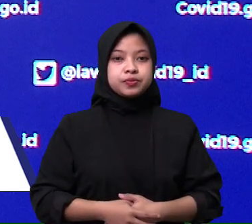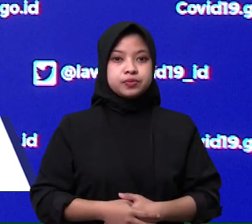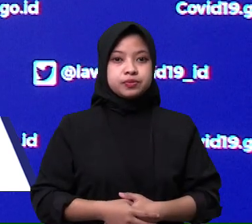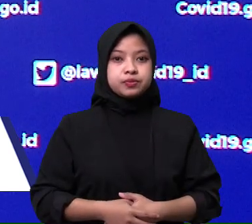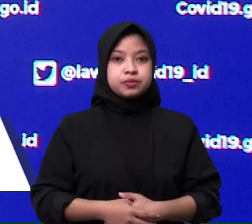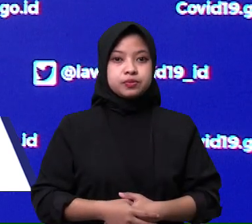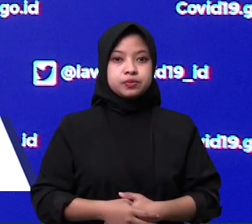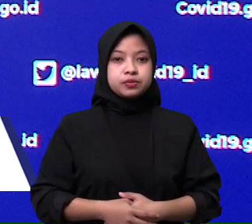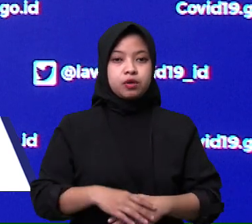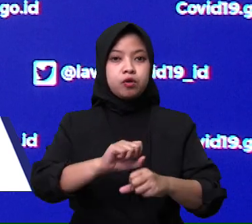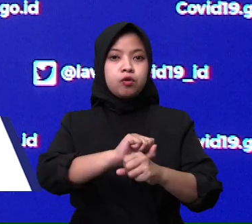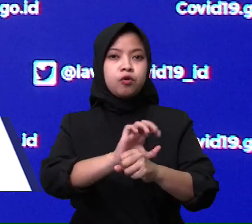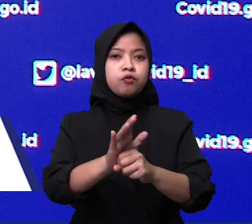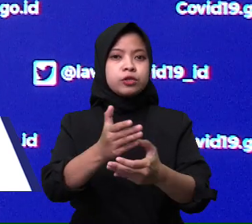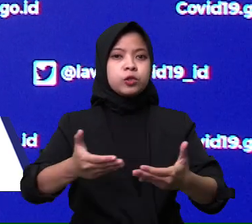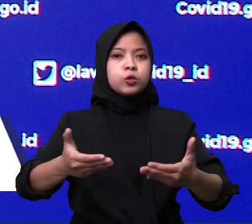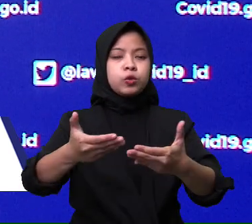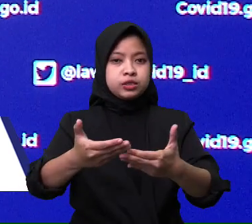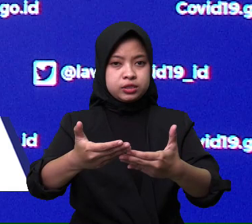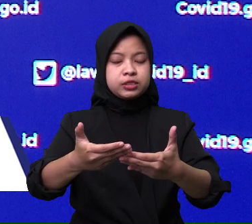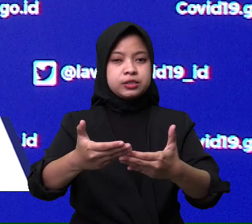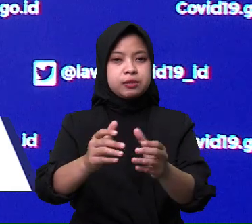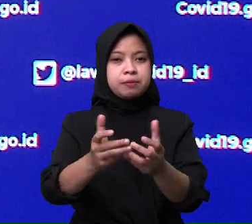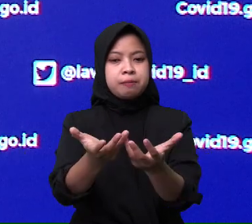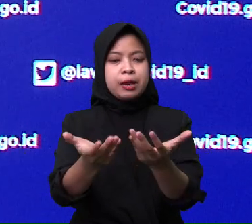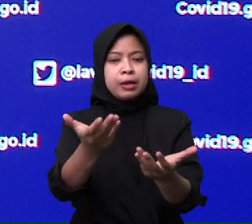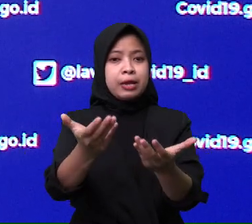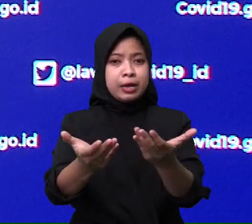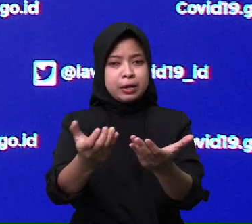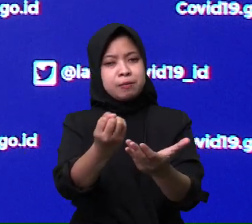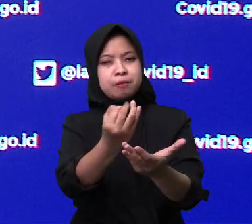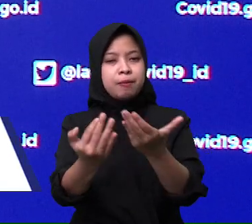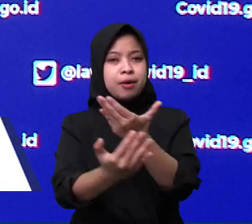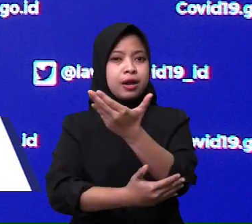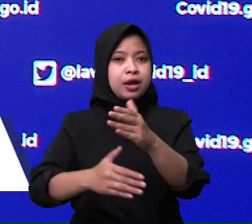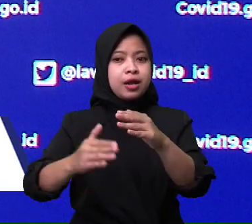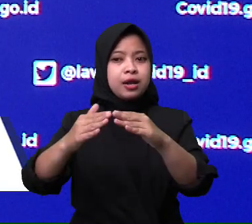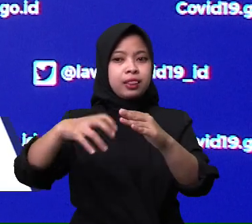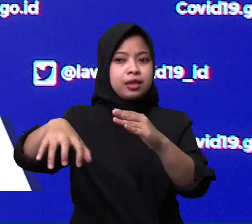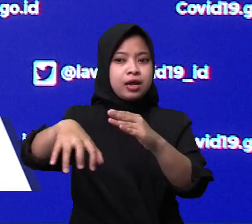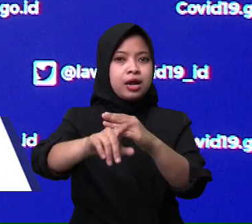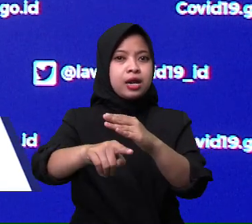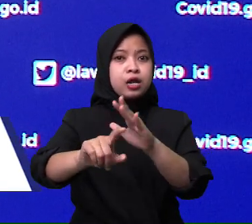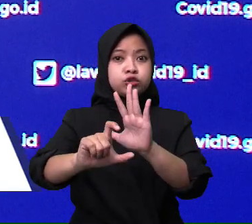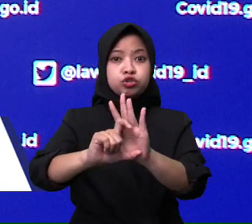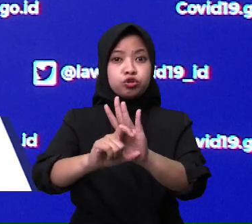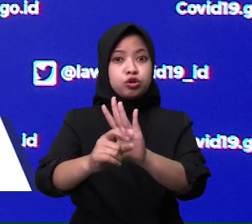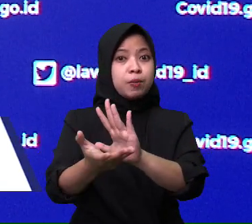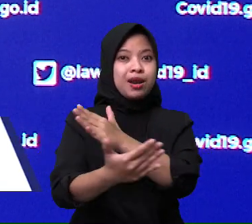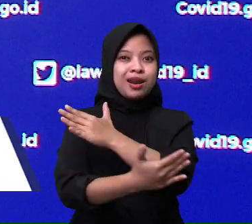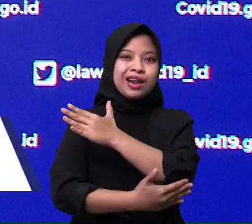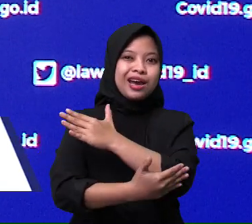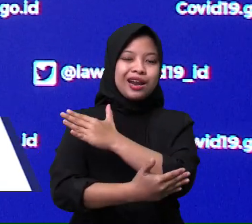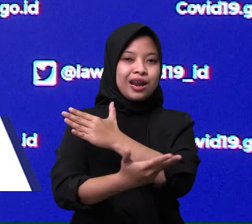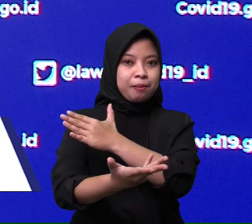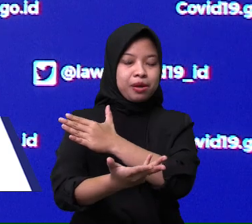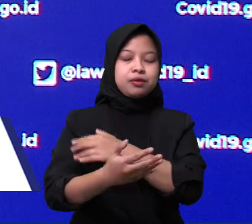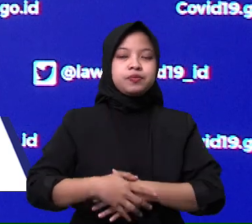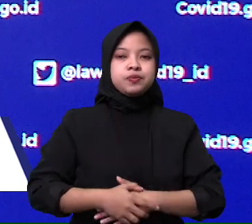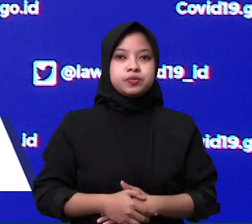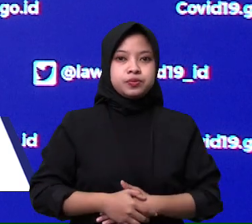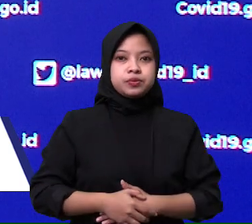Perkembangan COVID-19 di Indonesia dibandingkan dengan beberapa negara tetangga, seperti yang kita ketahui bersama, saat